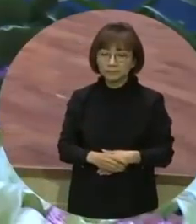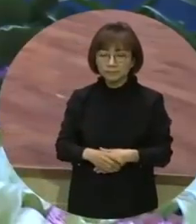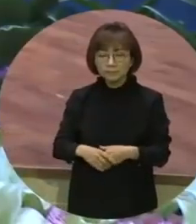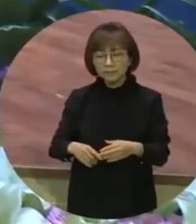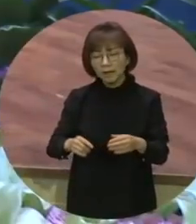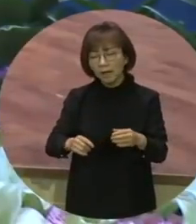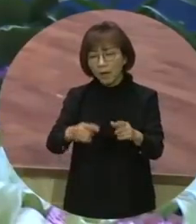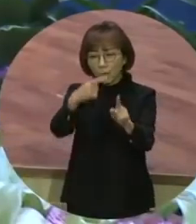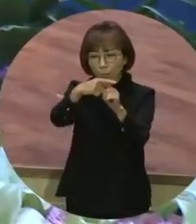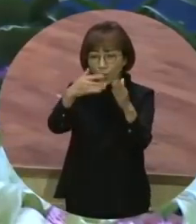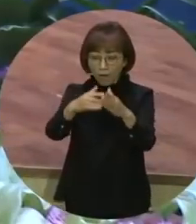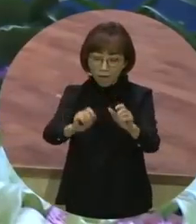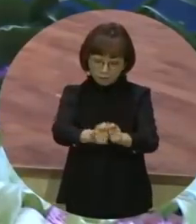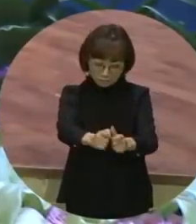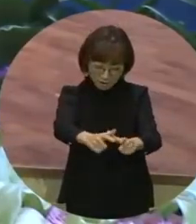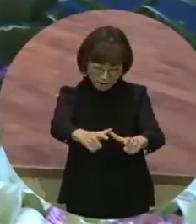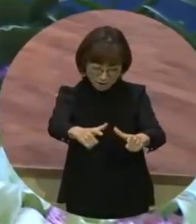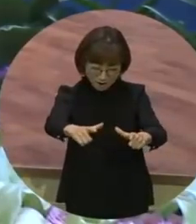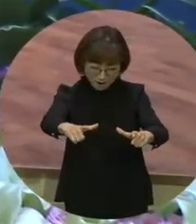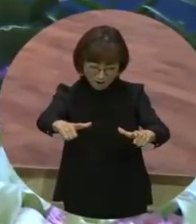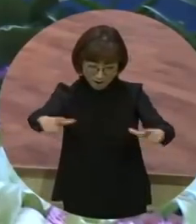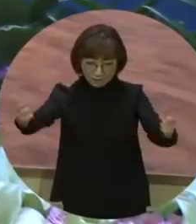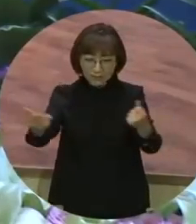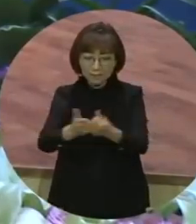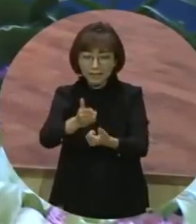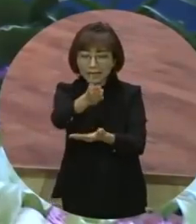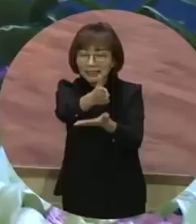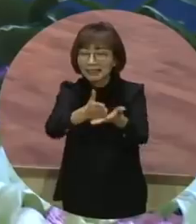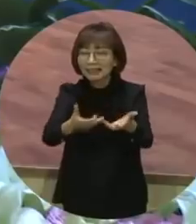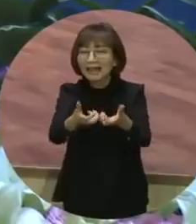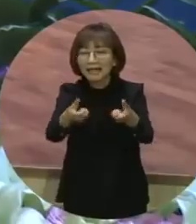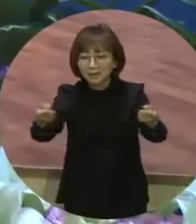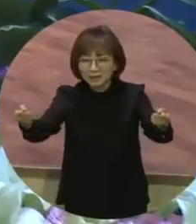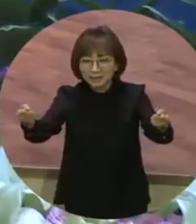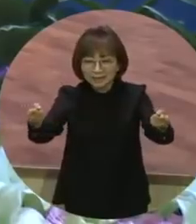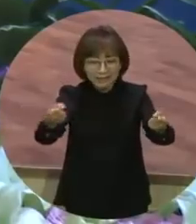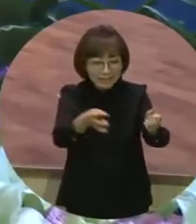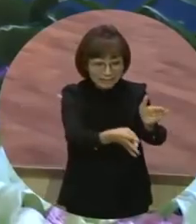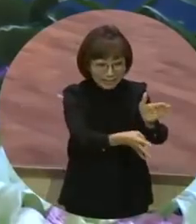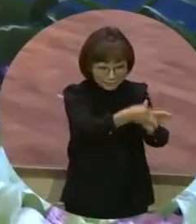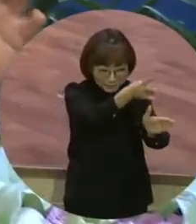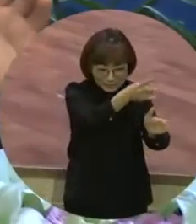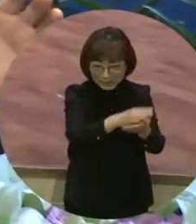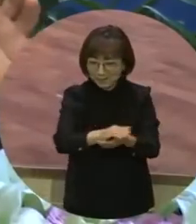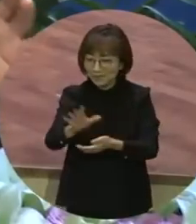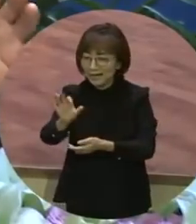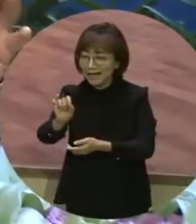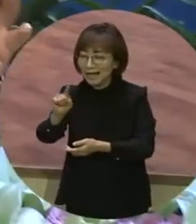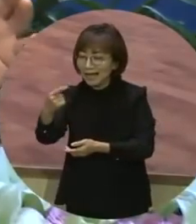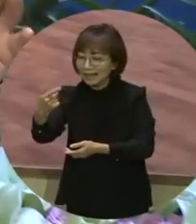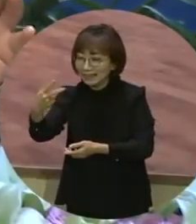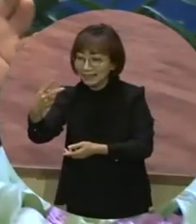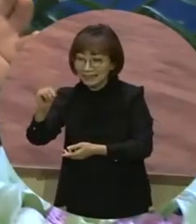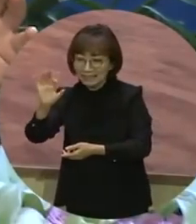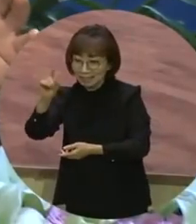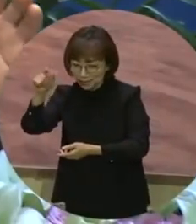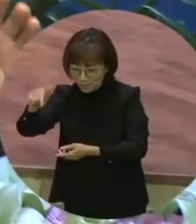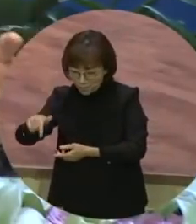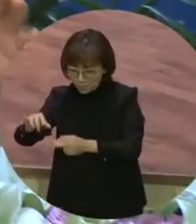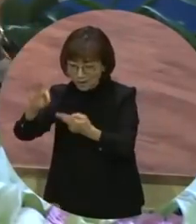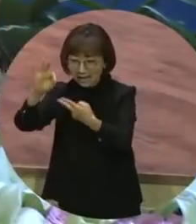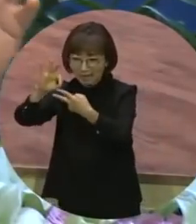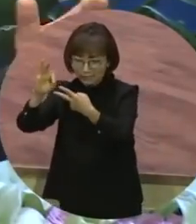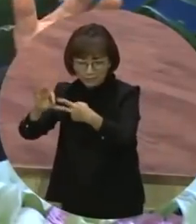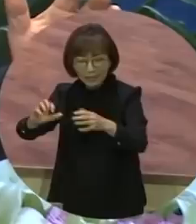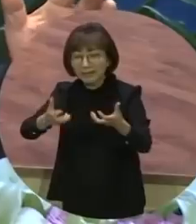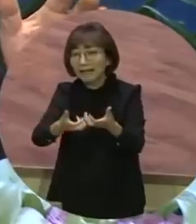하세요. 예루살렘 교구, 안디옥 교구, 뭐 콘스탄틴 지금 저기 저 터키